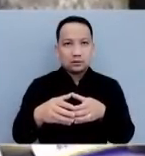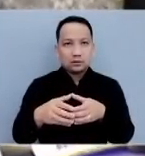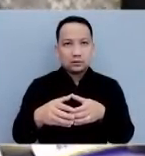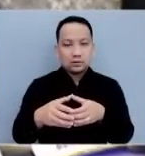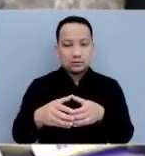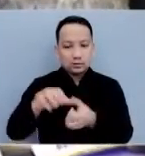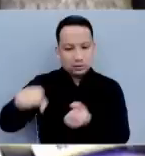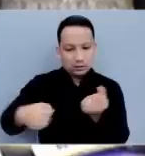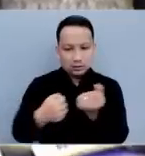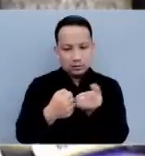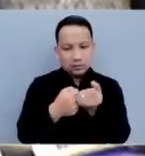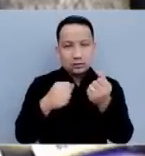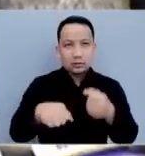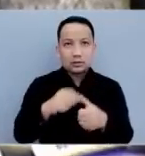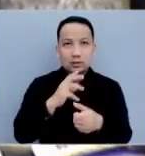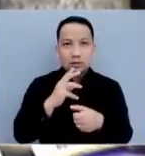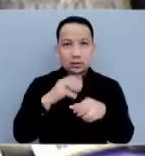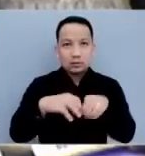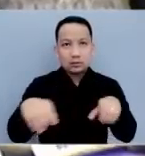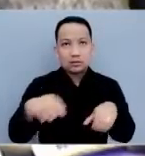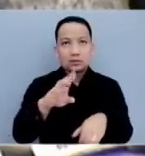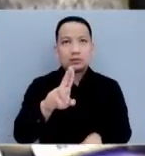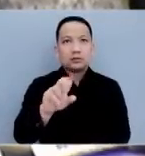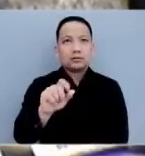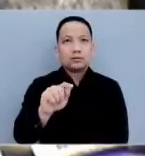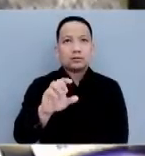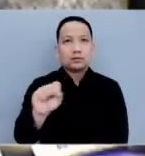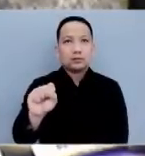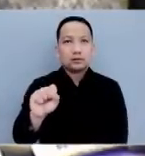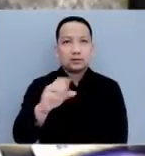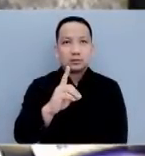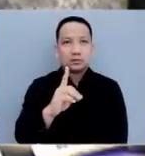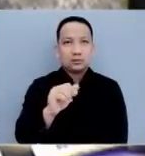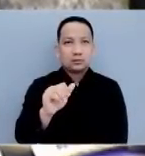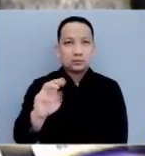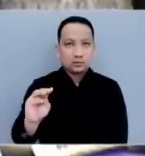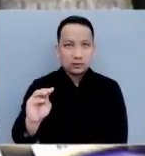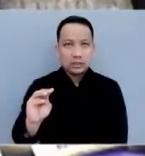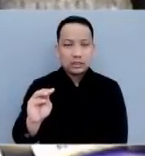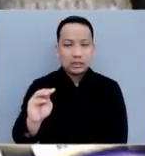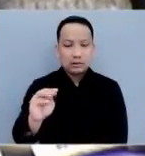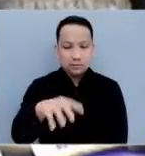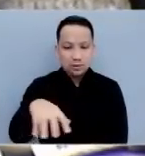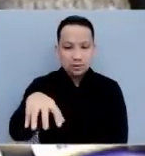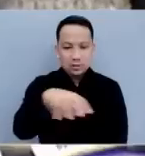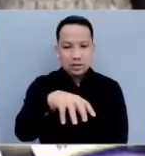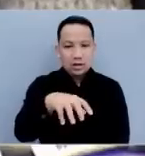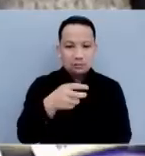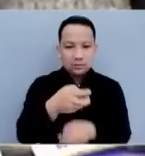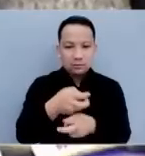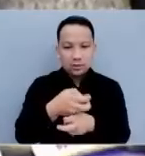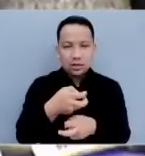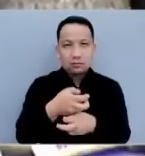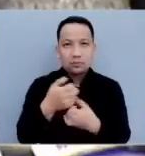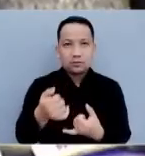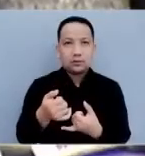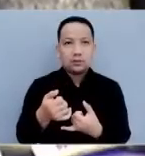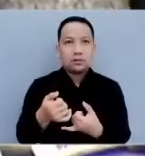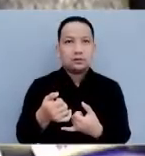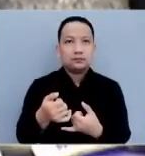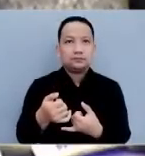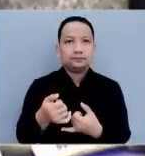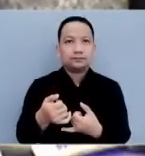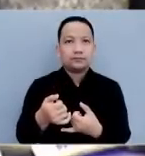umaalalay sa tubig ng Bustos Dam. At ang pinakamabigat po dito ay lahat po ito ay